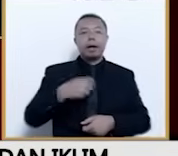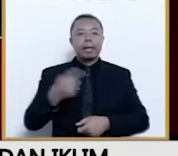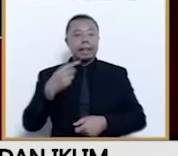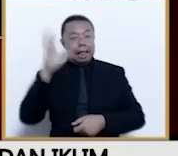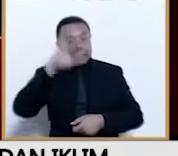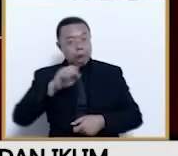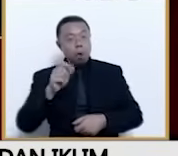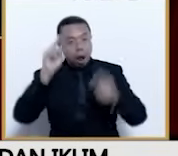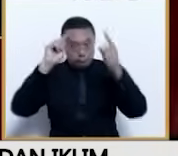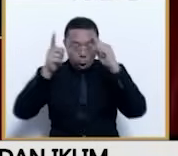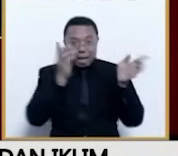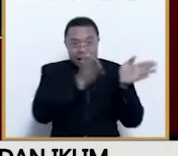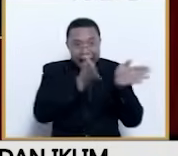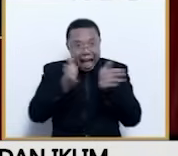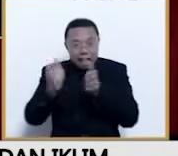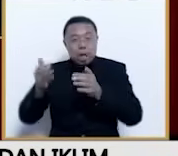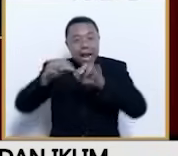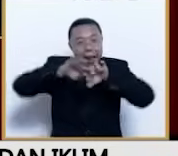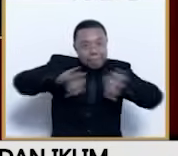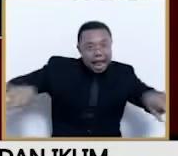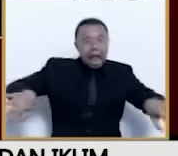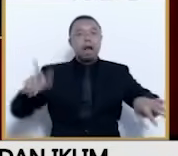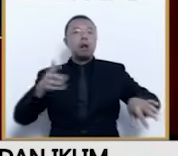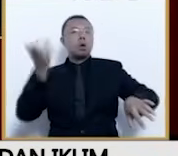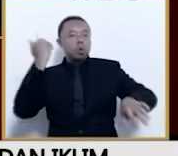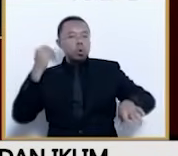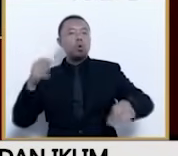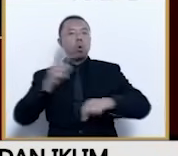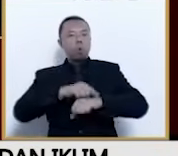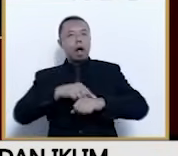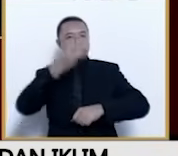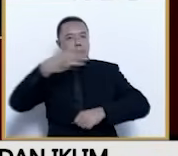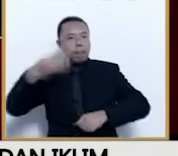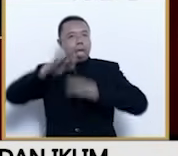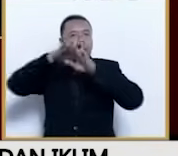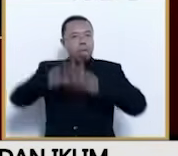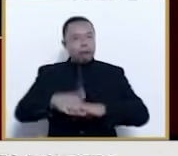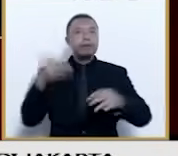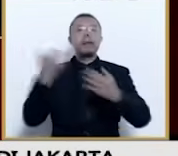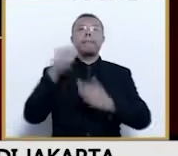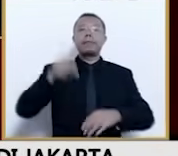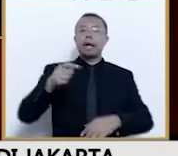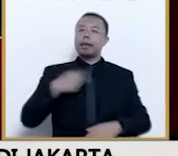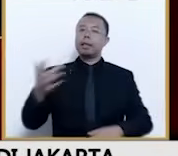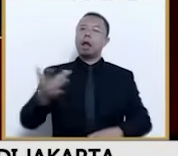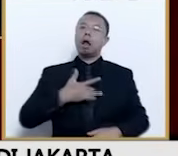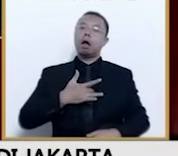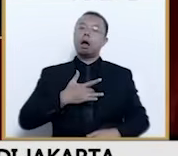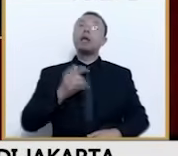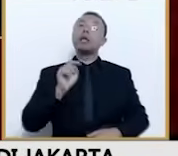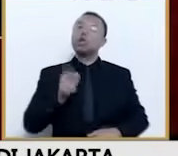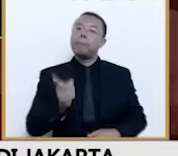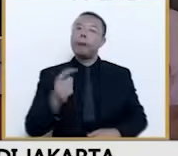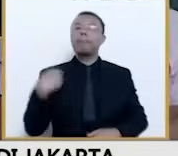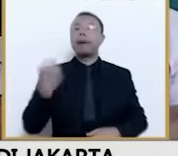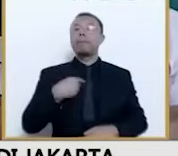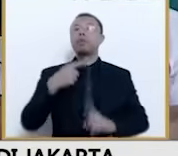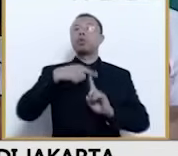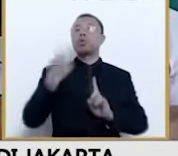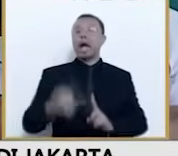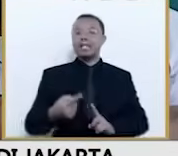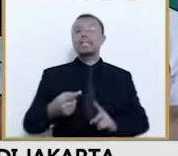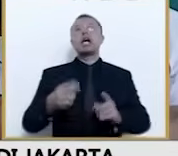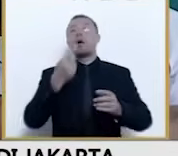ruang, politik segregasi dari zaman kolonial, akibatnya kita rasakan hari ini. Maka tugas pasangan Ridho